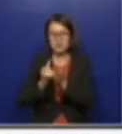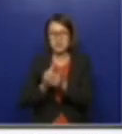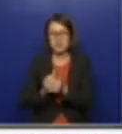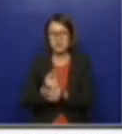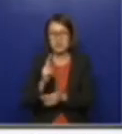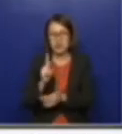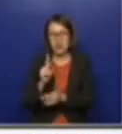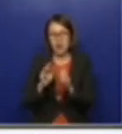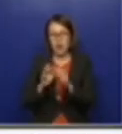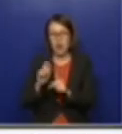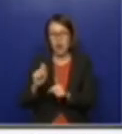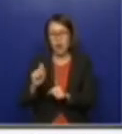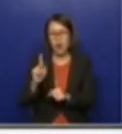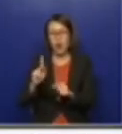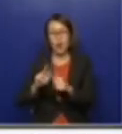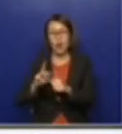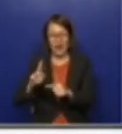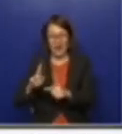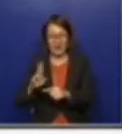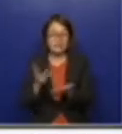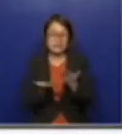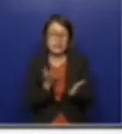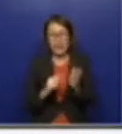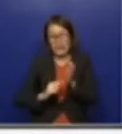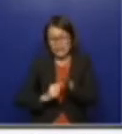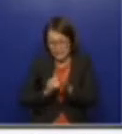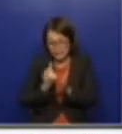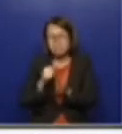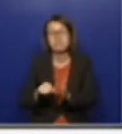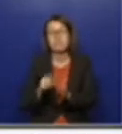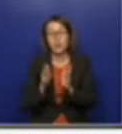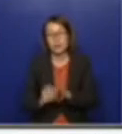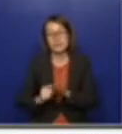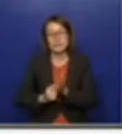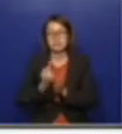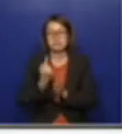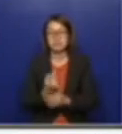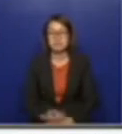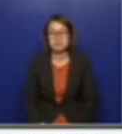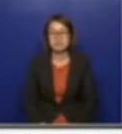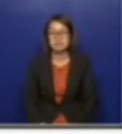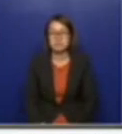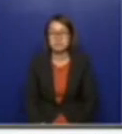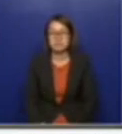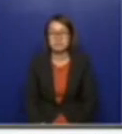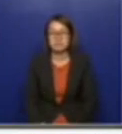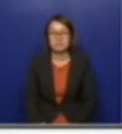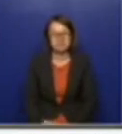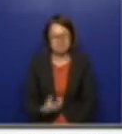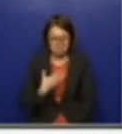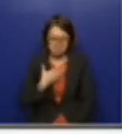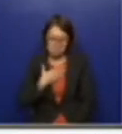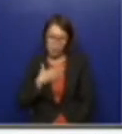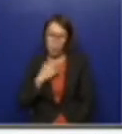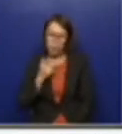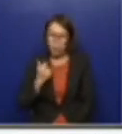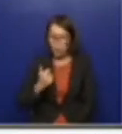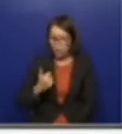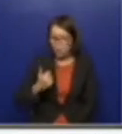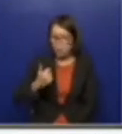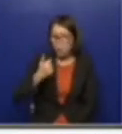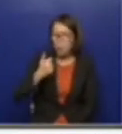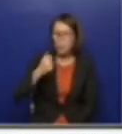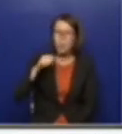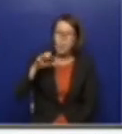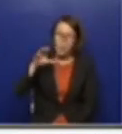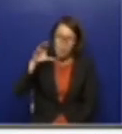ริเริ่มแต่แรกนิยามลงไปให้ชัดและคนเหล่านี้เนี่ยจะได้รับความน่าเชื่อถือมากขึ้นถ้ามีองค์กรร